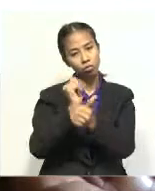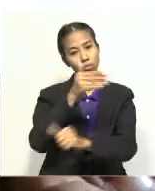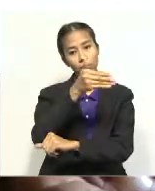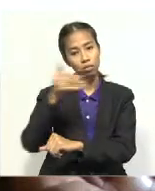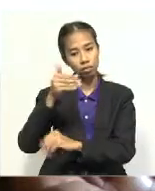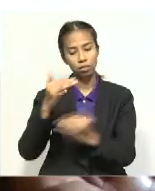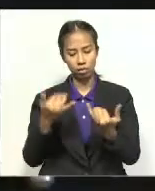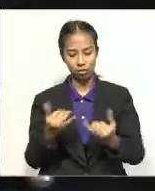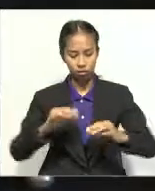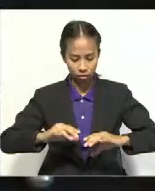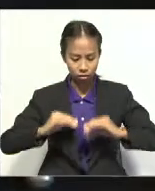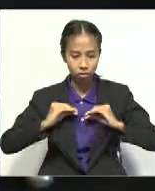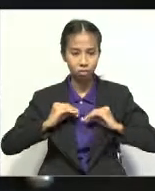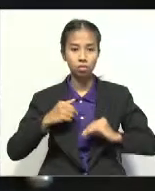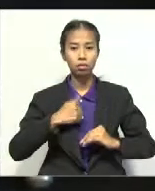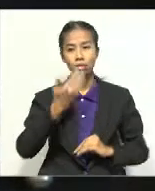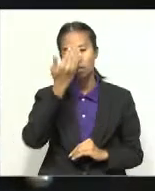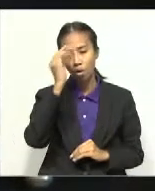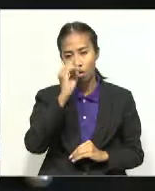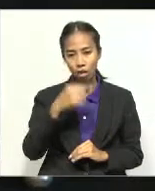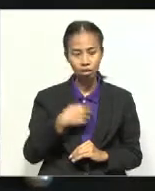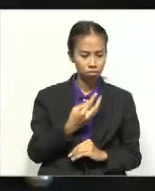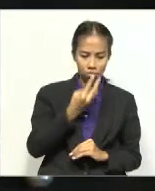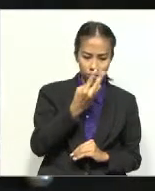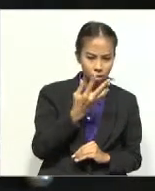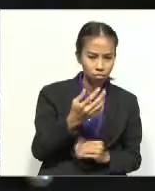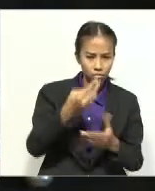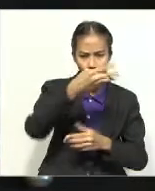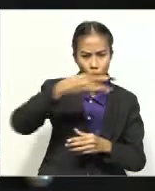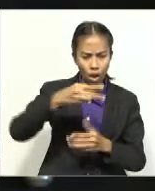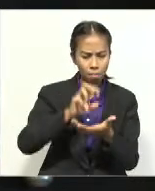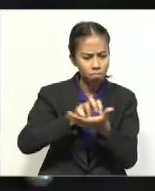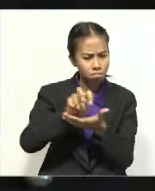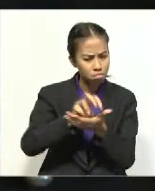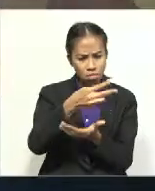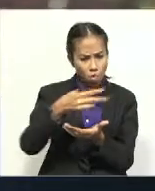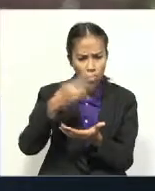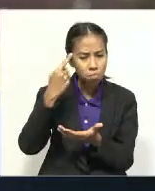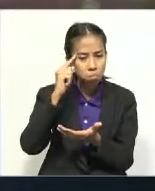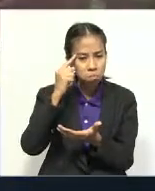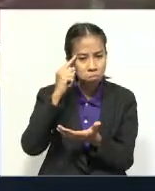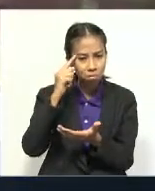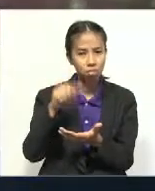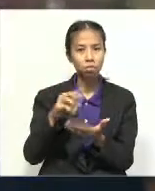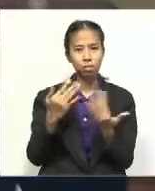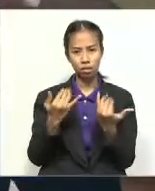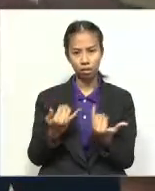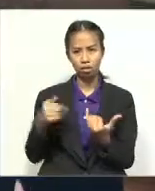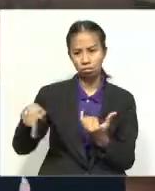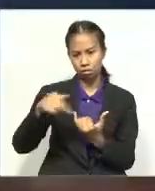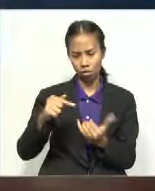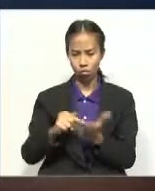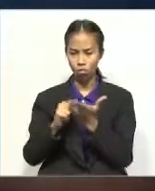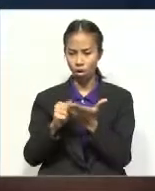ชาตินะคะออกมายอมรับค่ะว่าตัวเองน่ะไม่เคยเห็นข้อความเชิญชวนทายผลฟุตบอลโลกผ่าน SMS ในรูปแบบที่สื่อมวลชนน